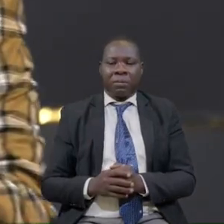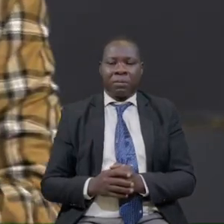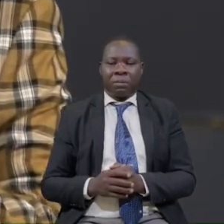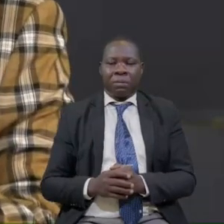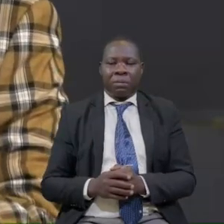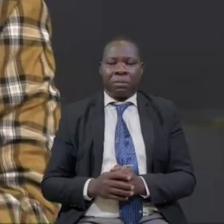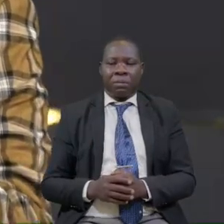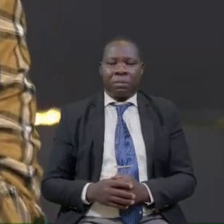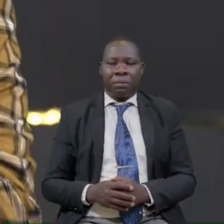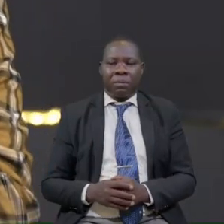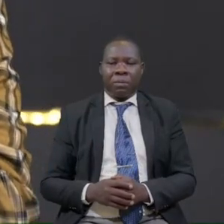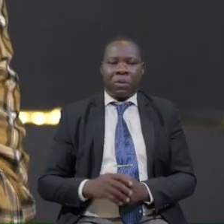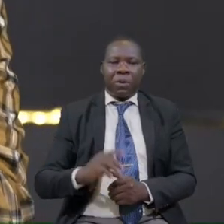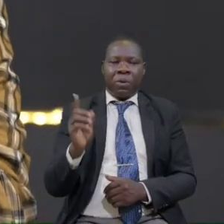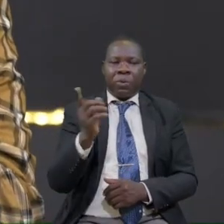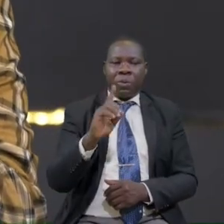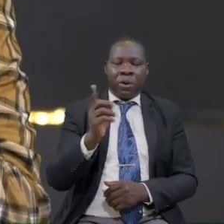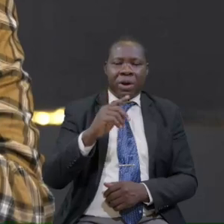verset 28,